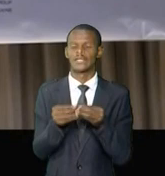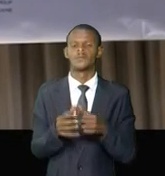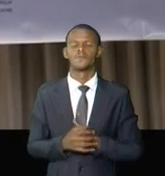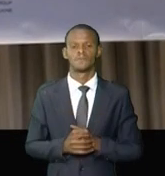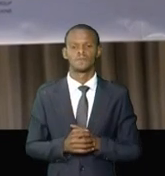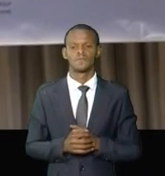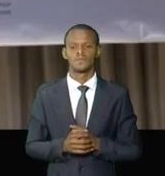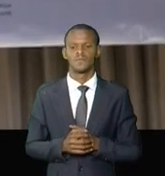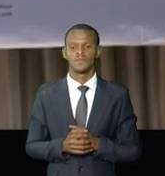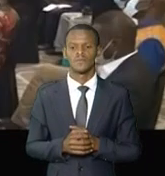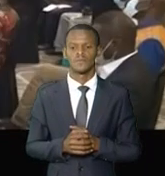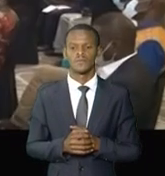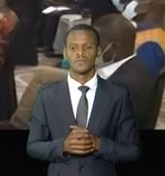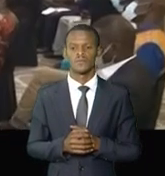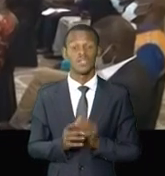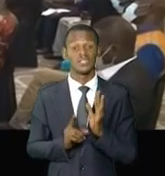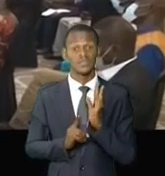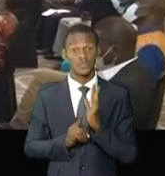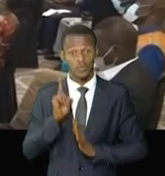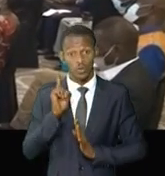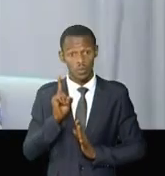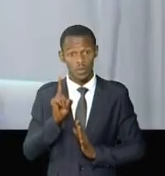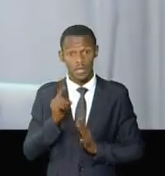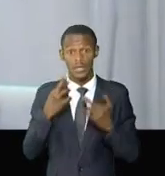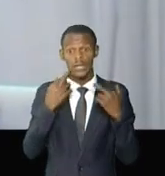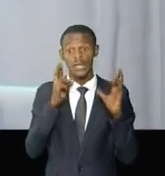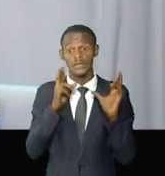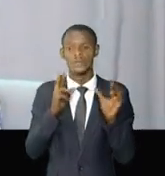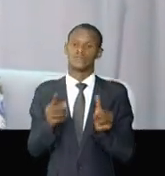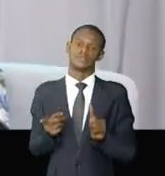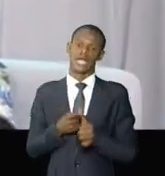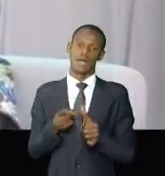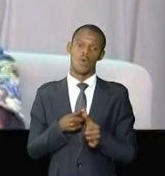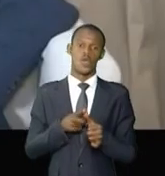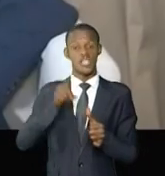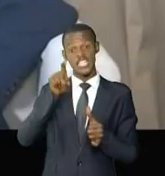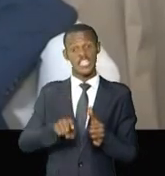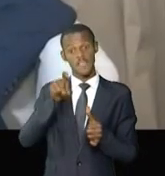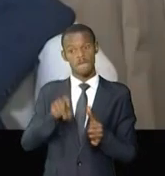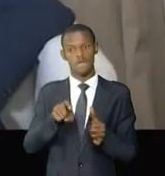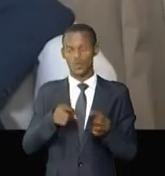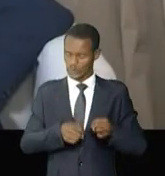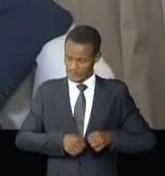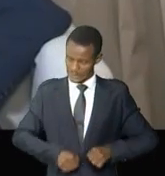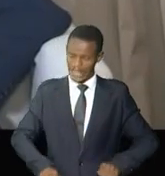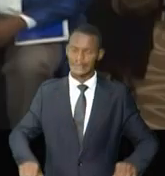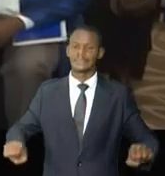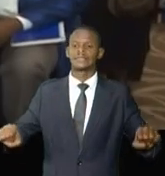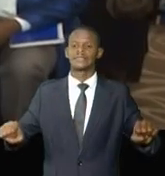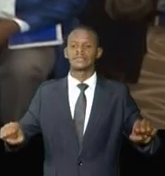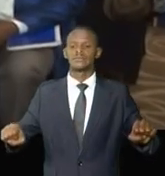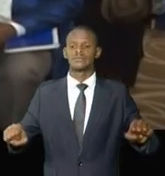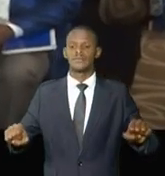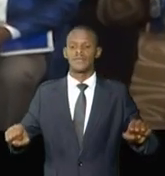ne peut être sérieusement envisagé que s'il repose sur des politiques publiques ayant pour sous-bassement les statistiques. De ce point de